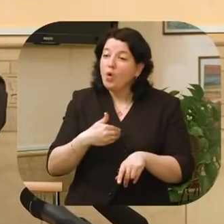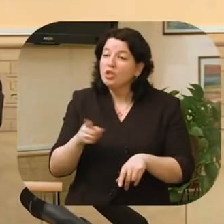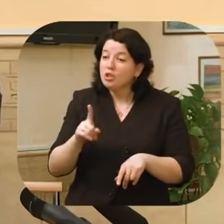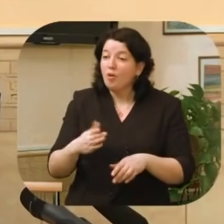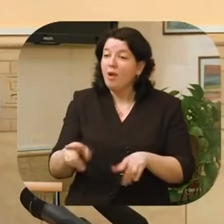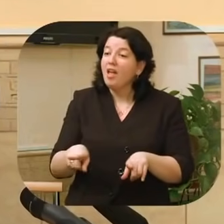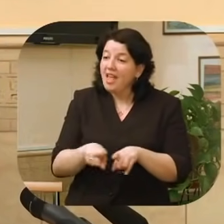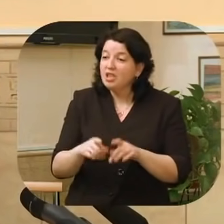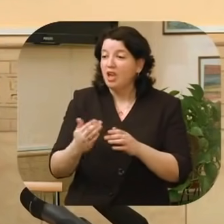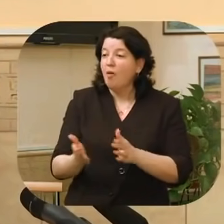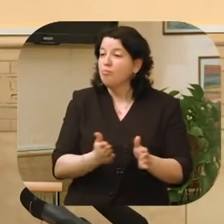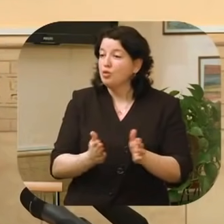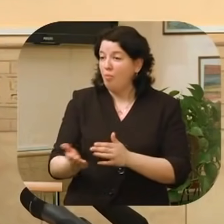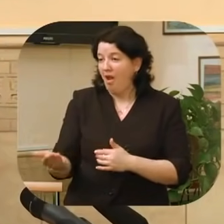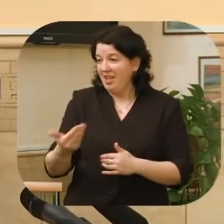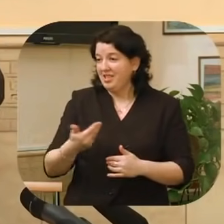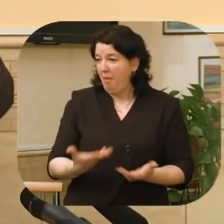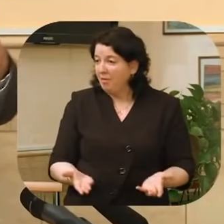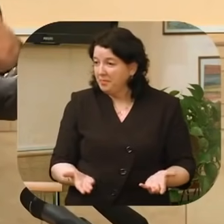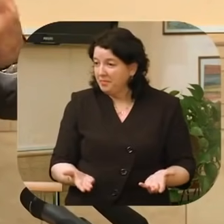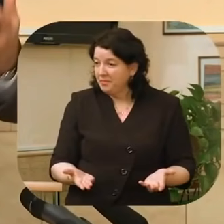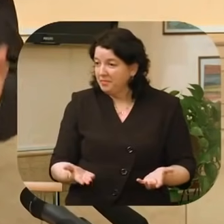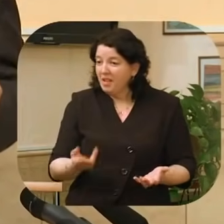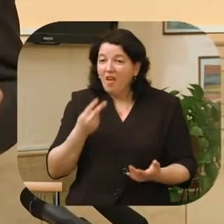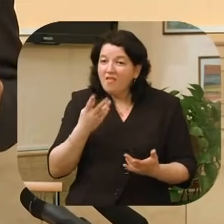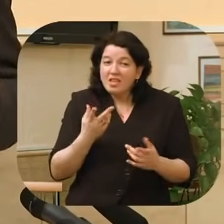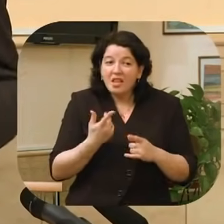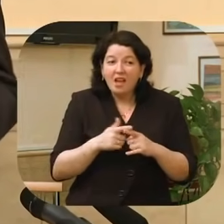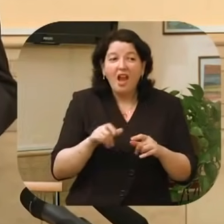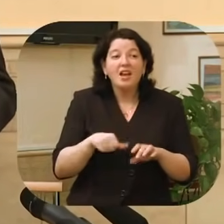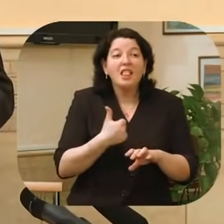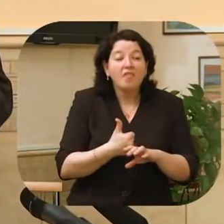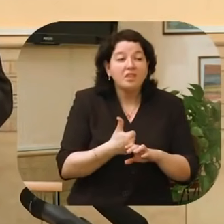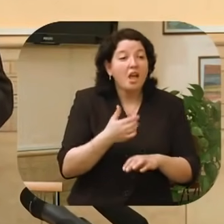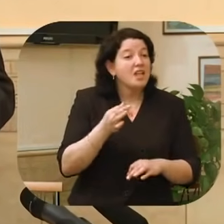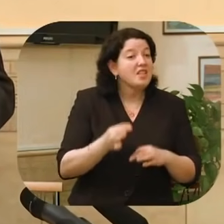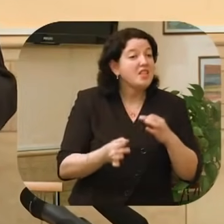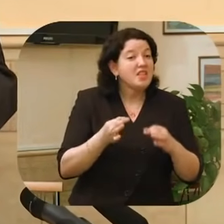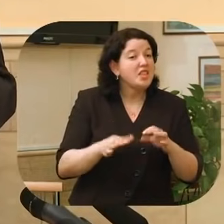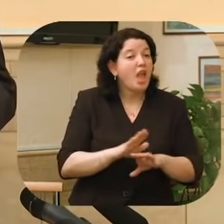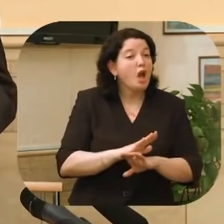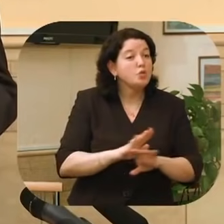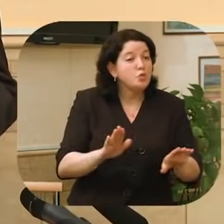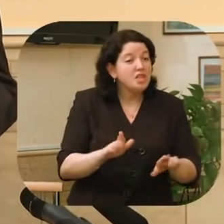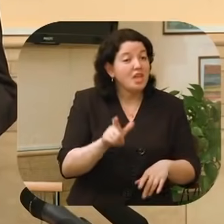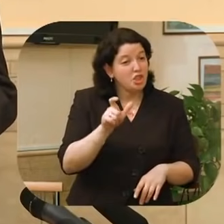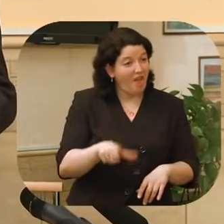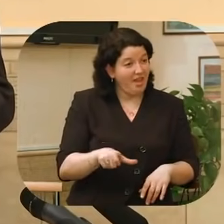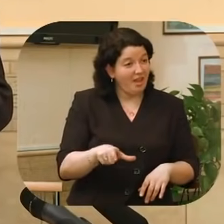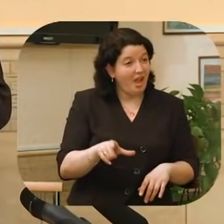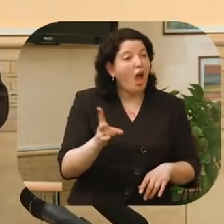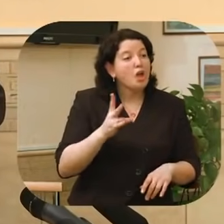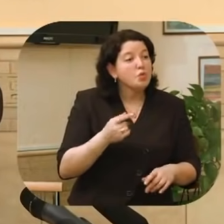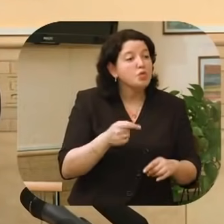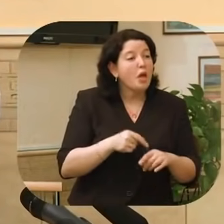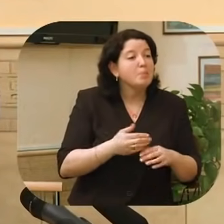Чистота сердца, видите, в чем состоит-то? Не осудить человека, а посочувствовать ему